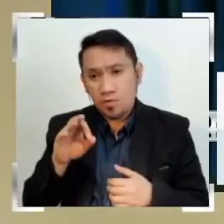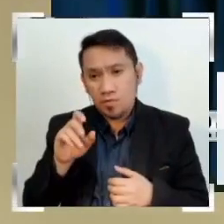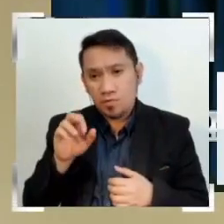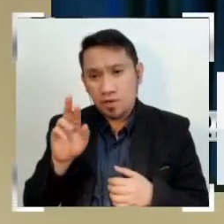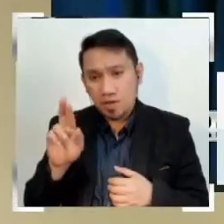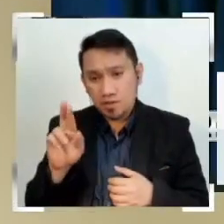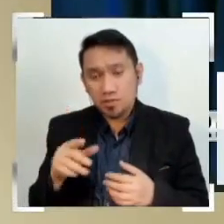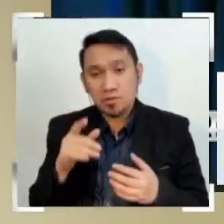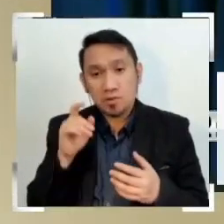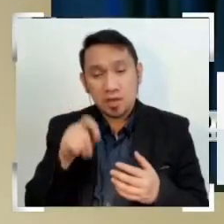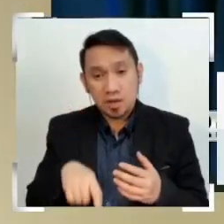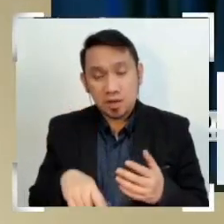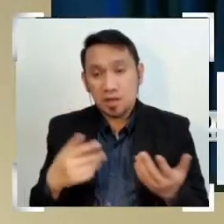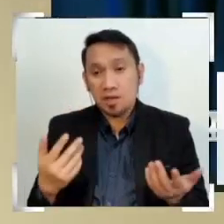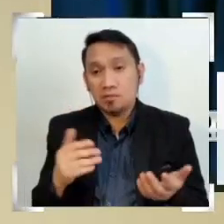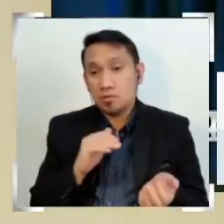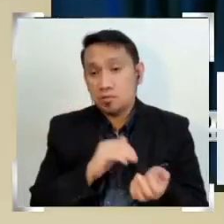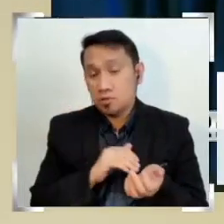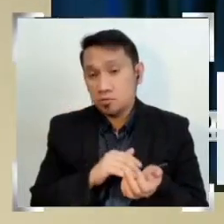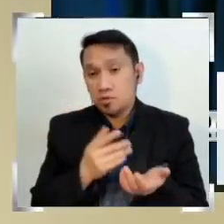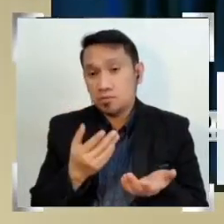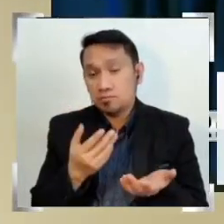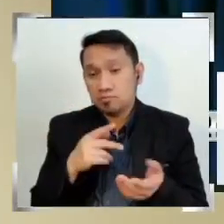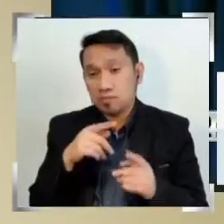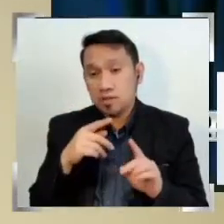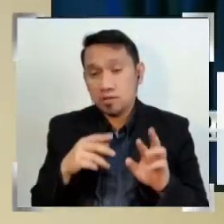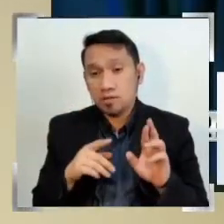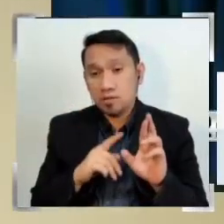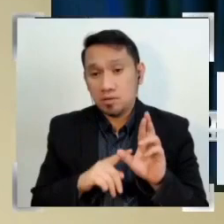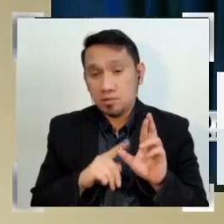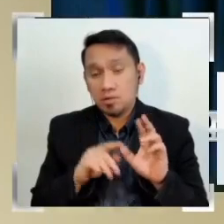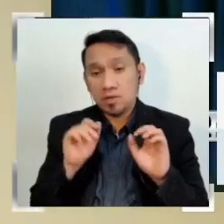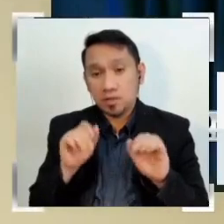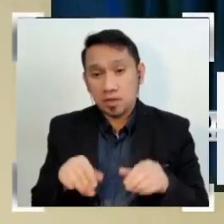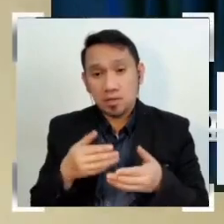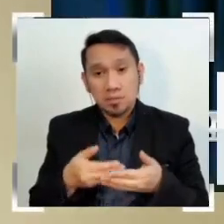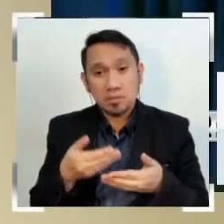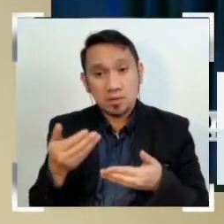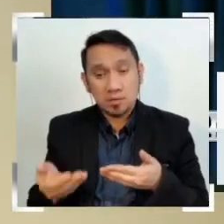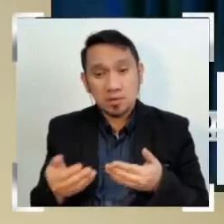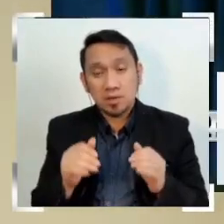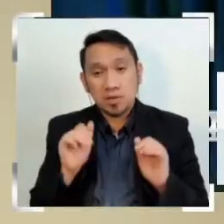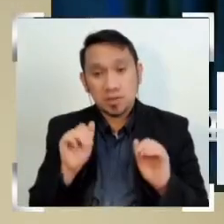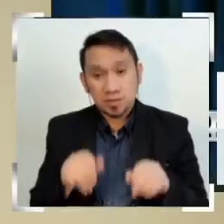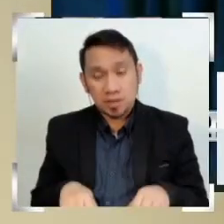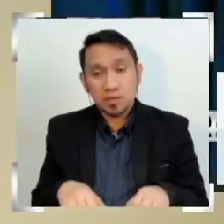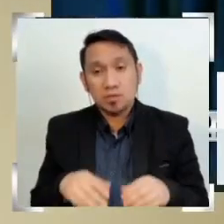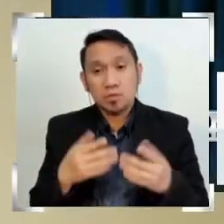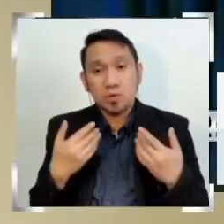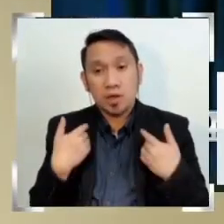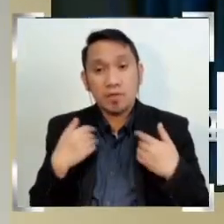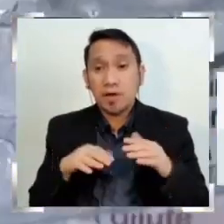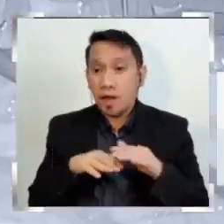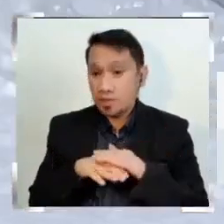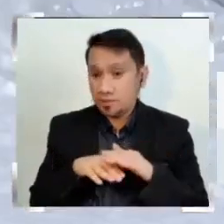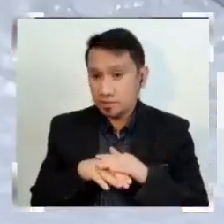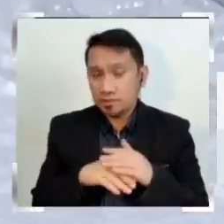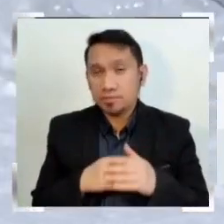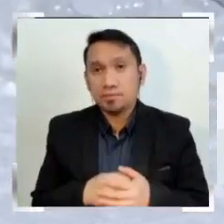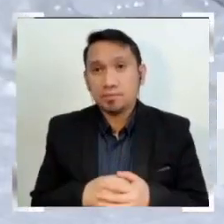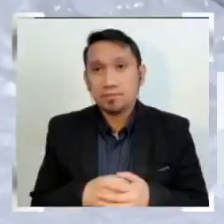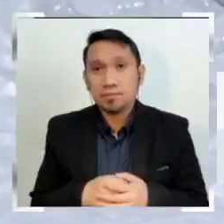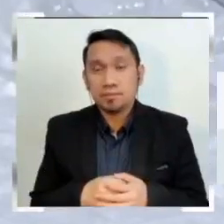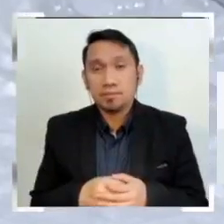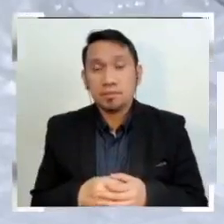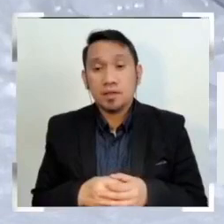physician's prescription and then you can purchase it from retail and you can also get access to bivalent vaccines. Pero para